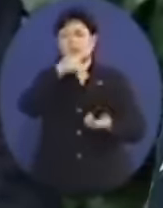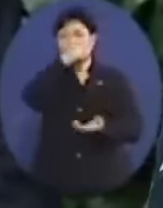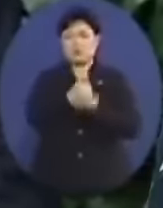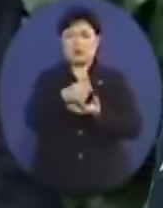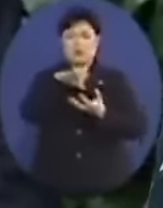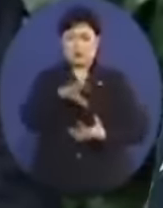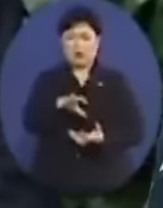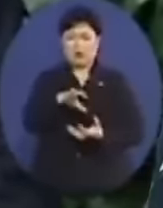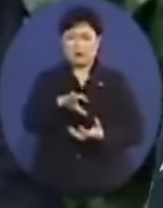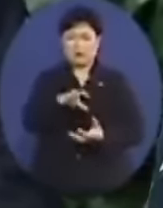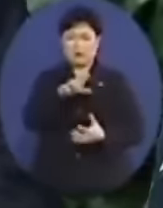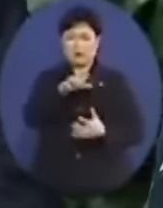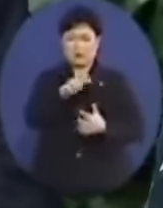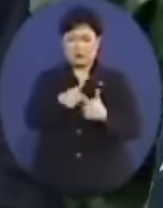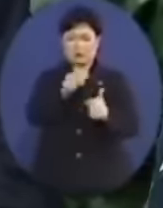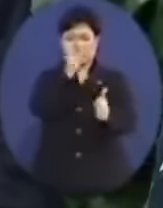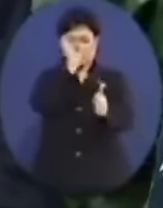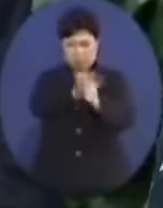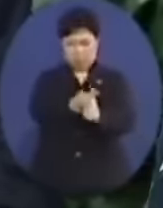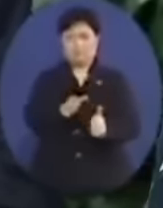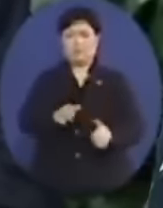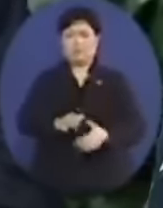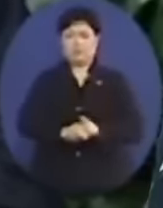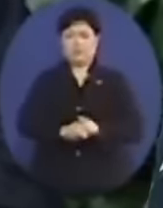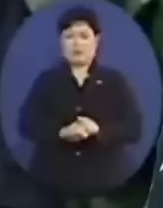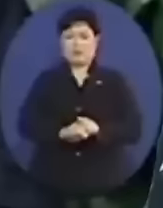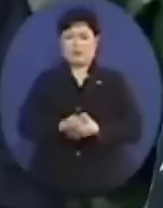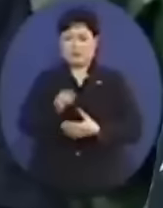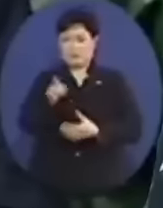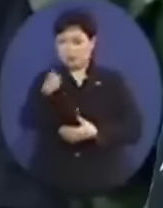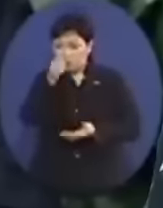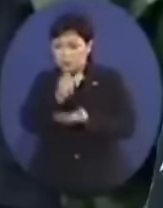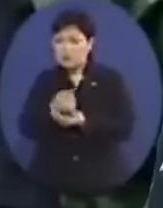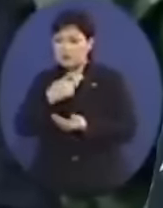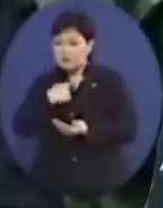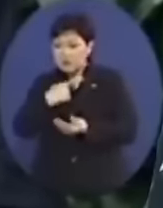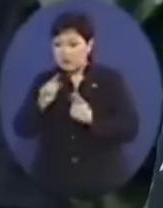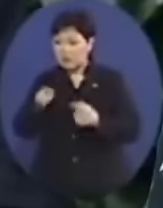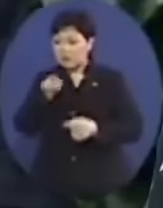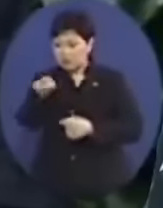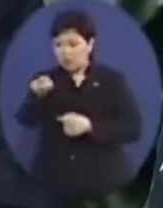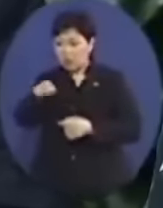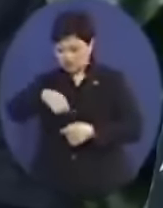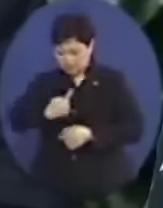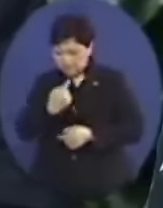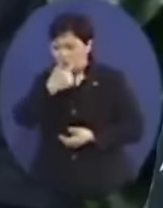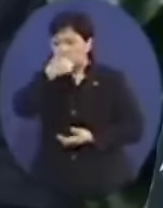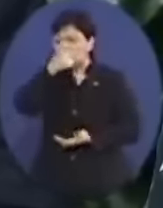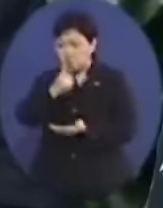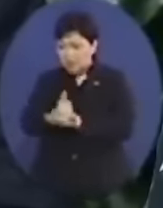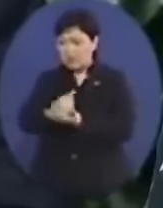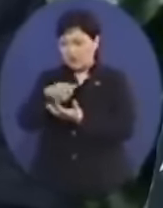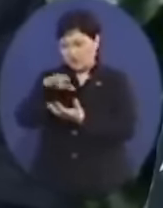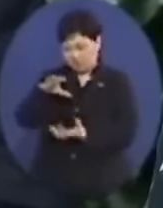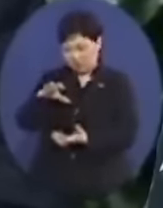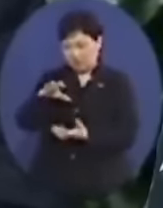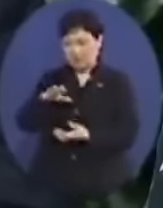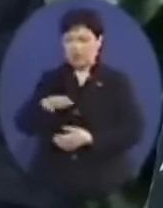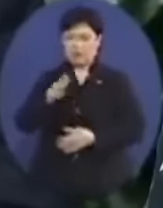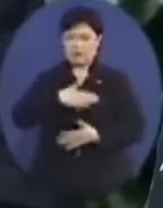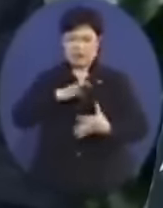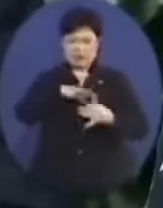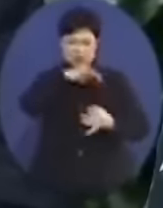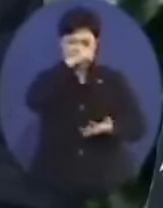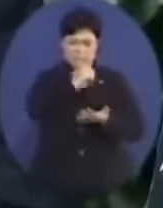만들어 버리셨습니다 너는 죄를 지었다가 아니라 너는 죄다 나의 죄를